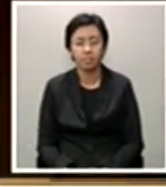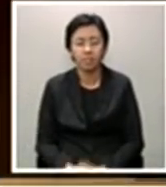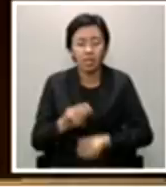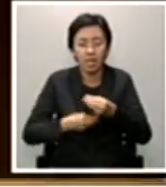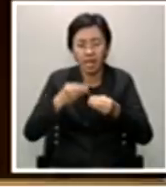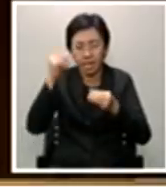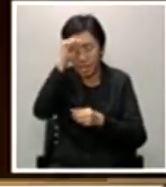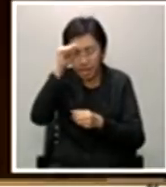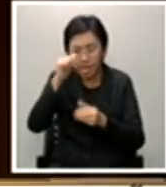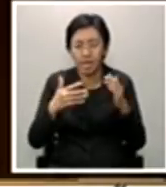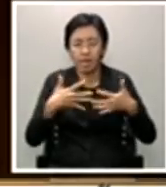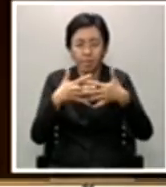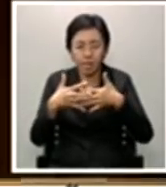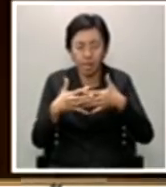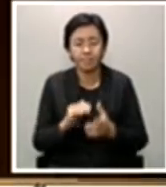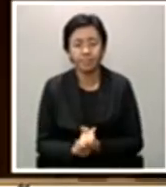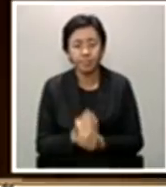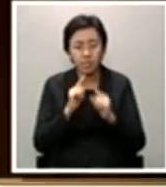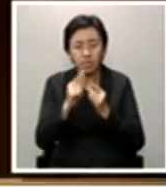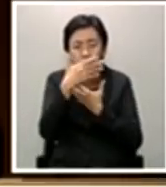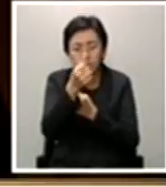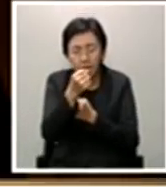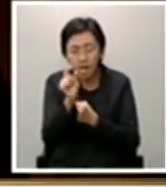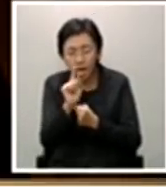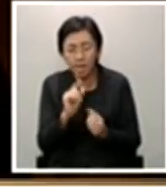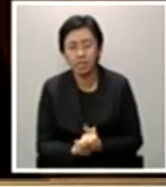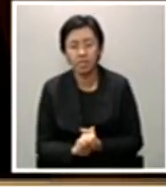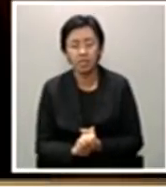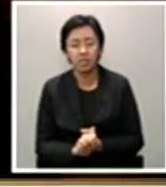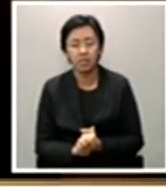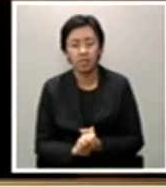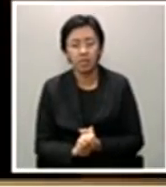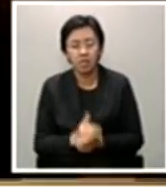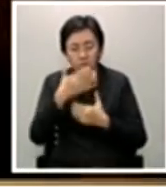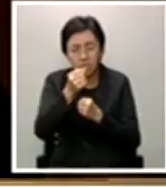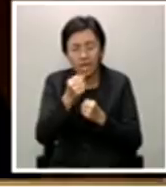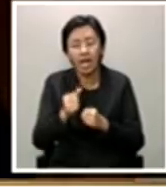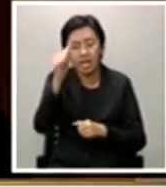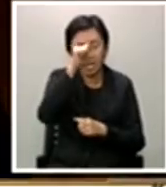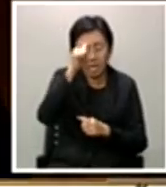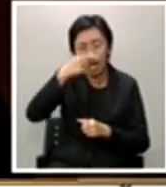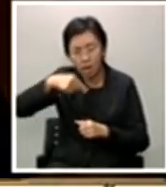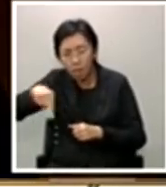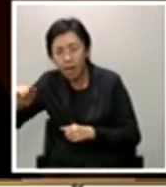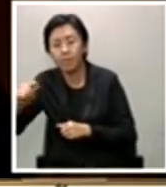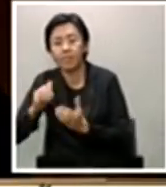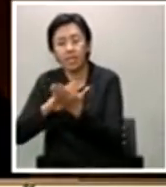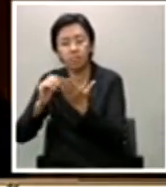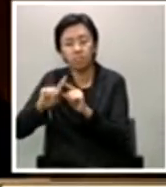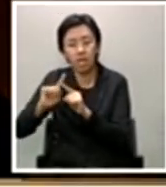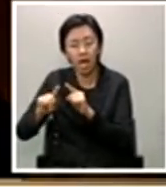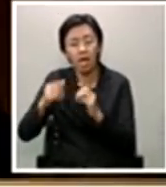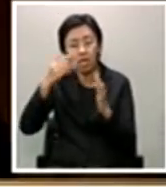เดียขายอเมริกาว่าคุณสนใจอินโดแปซิฟิกใช่ไหมมันพาผ่านอินเดียออกไปดานังเลยใช่ไหมต้องผ่านไ